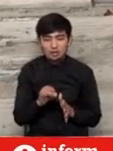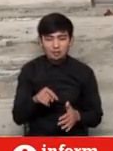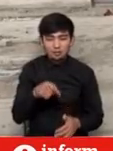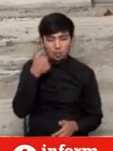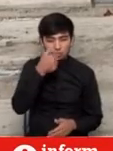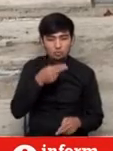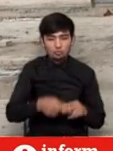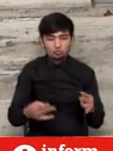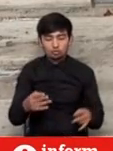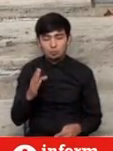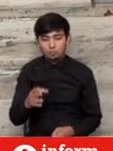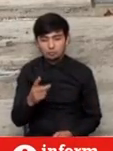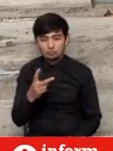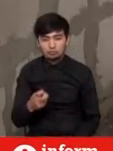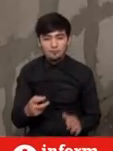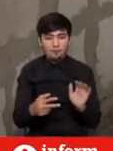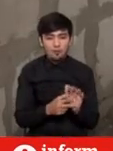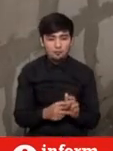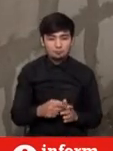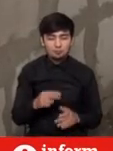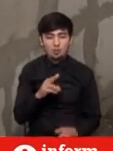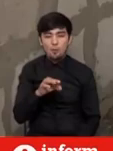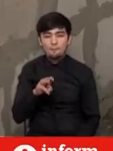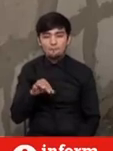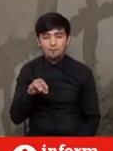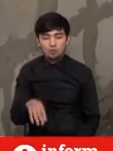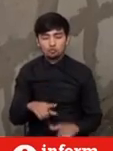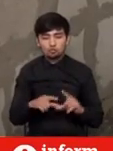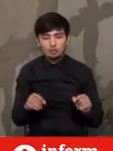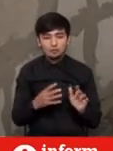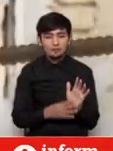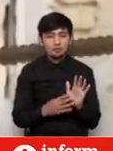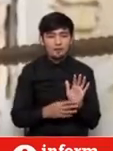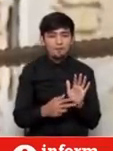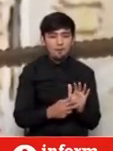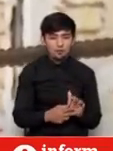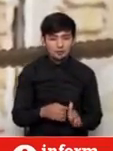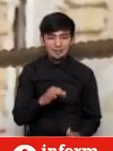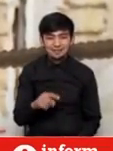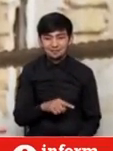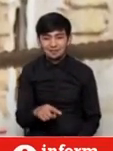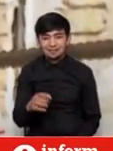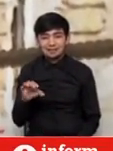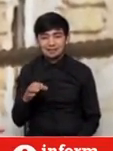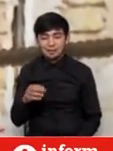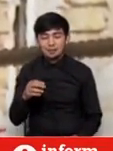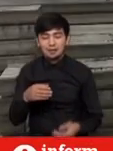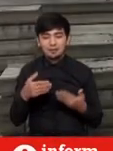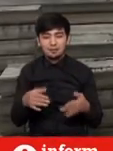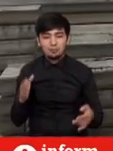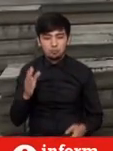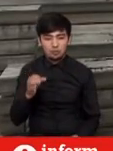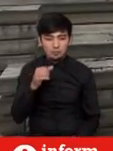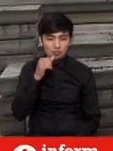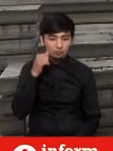году должны завершить строительство 208 комфортных школ 98 откроются уже в сентябре на реализацию проекта комфортные школы в